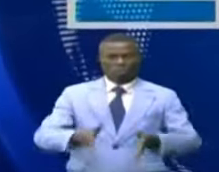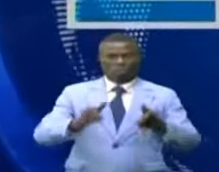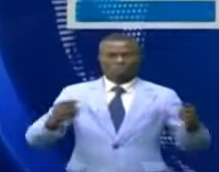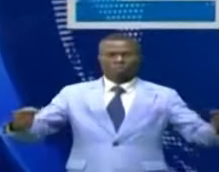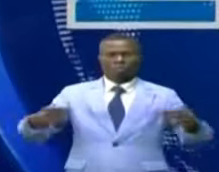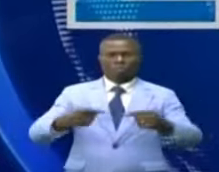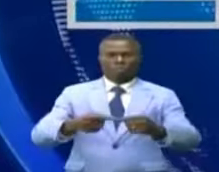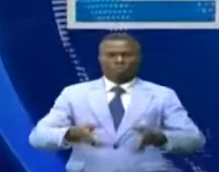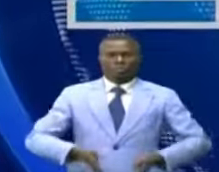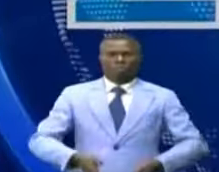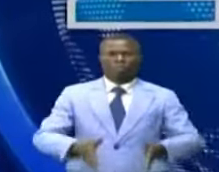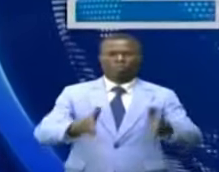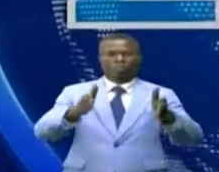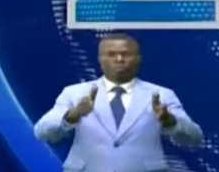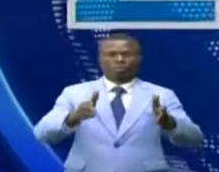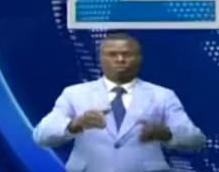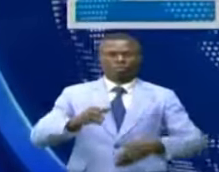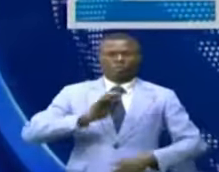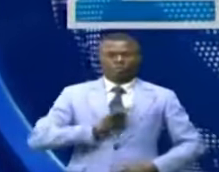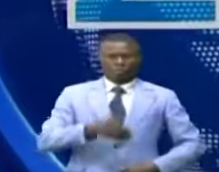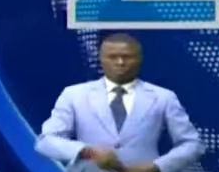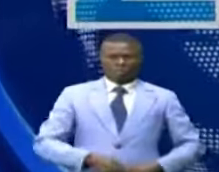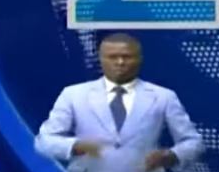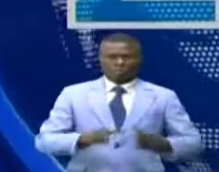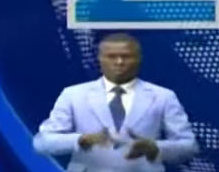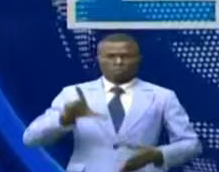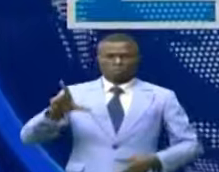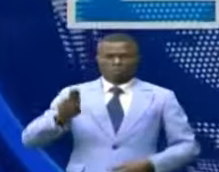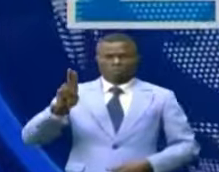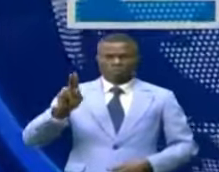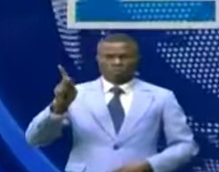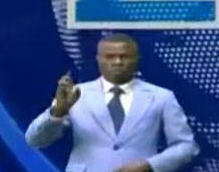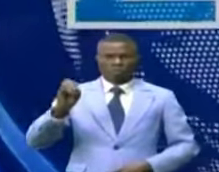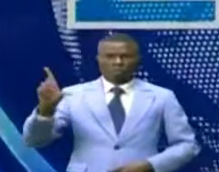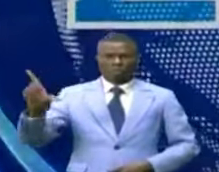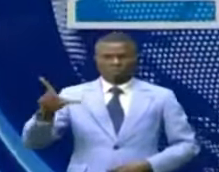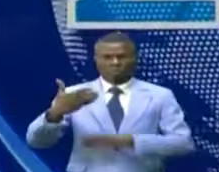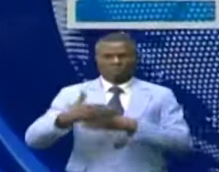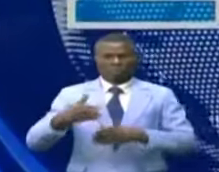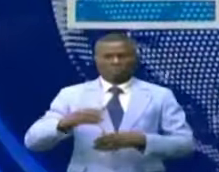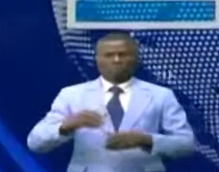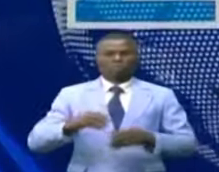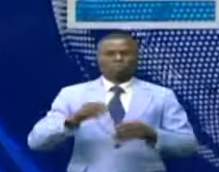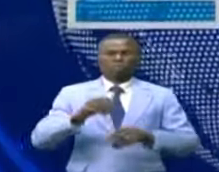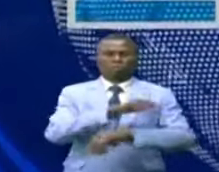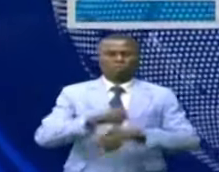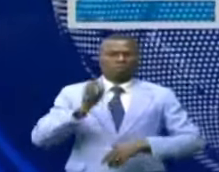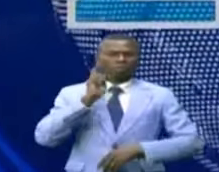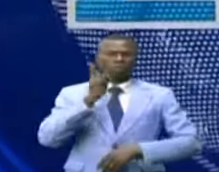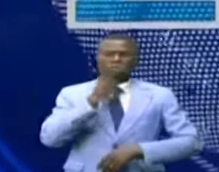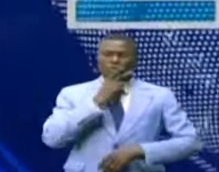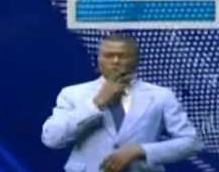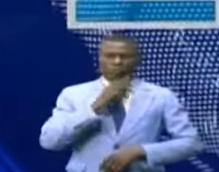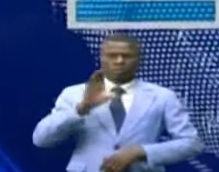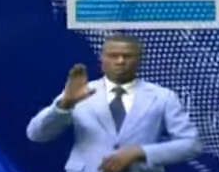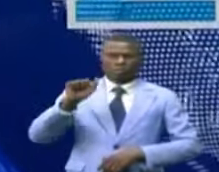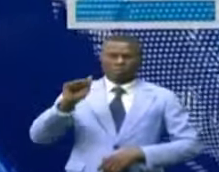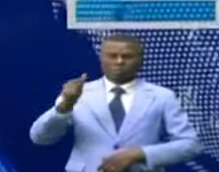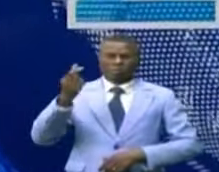croisement des avenues Kassavubu et Mpolo, non loin de l'hôtel de ville, au niveau des cadastres